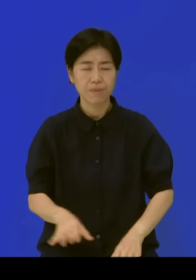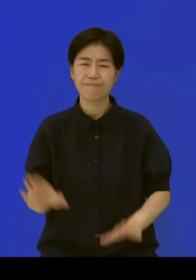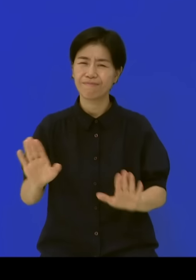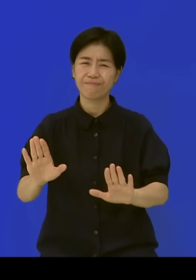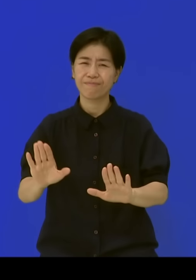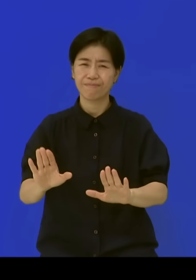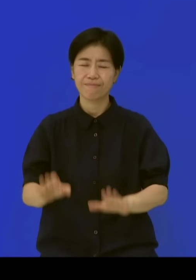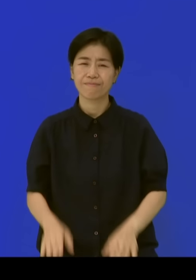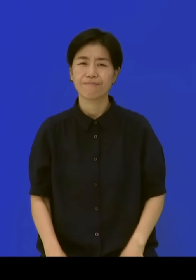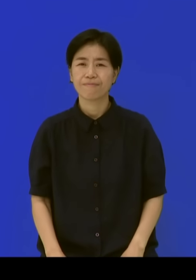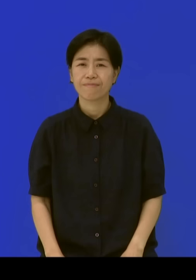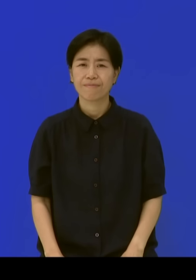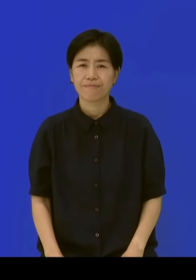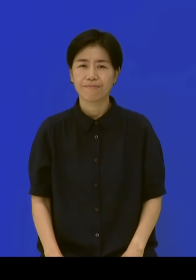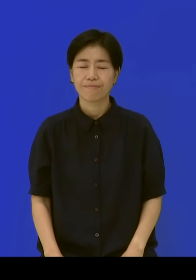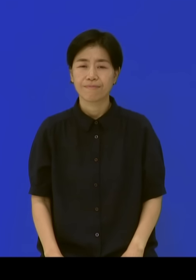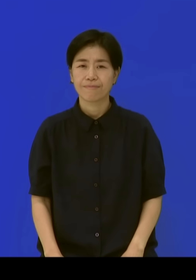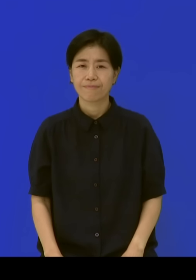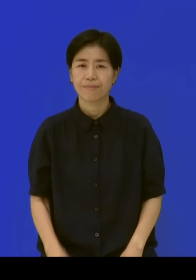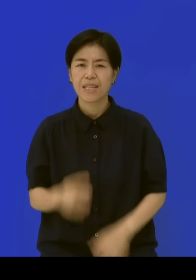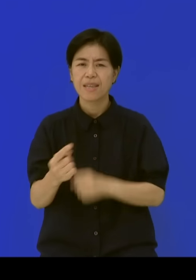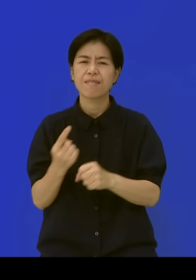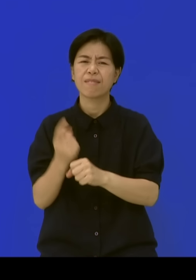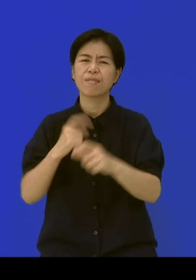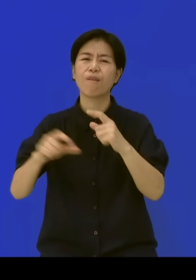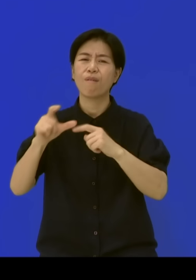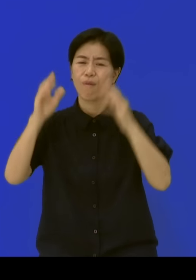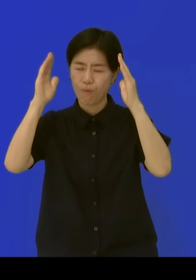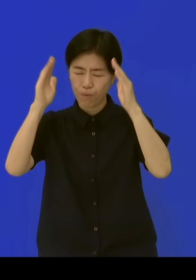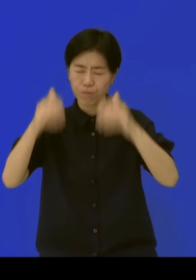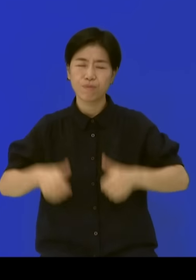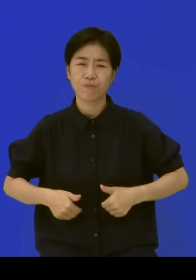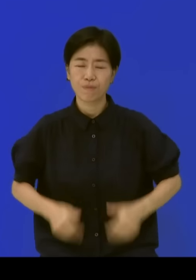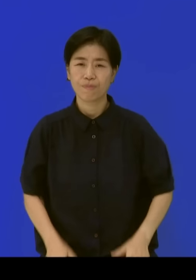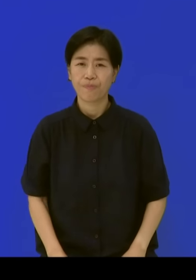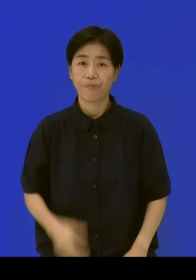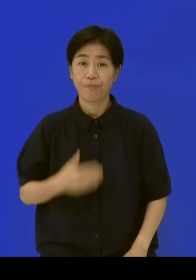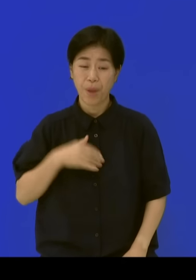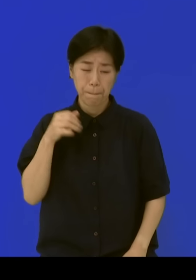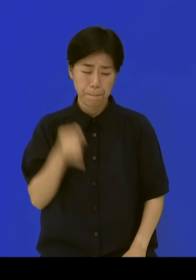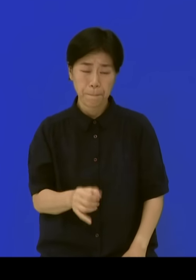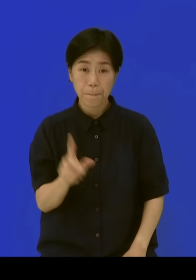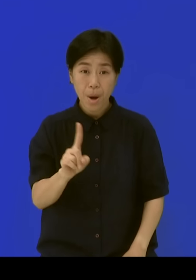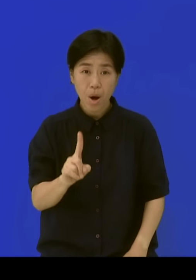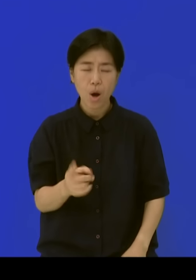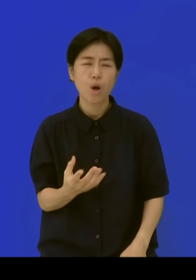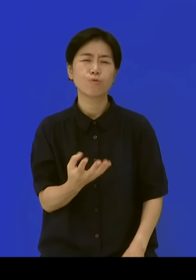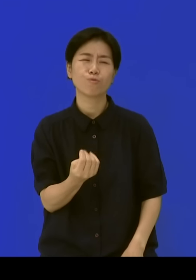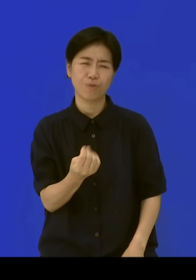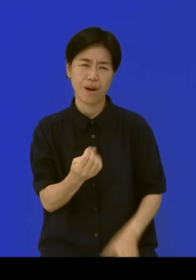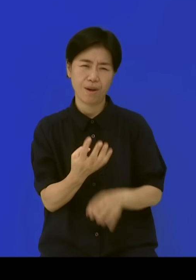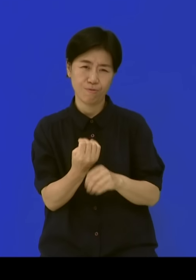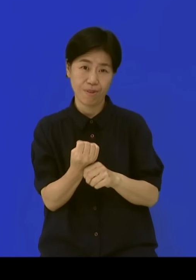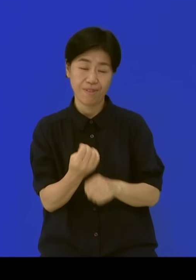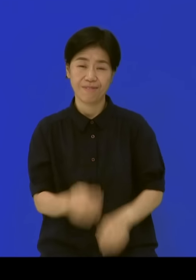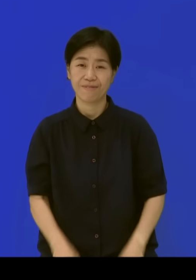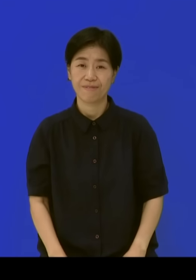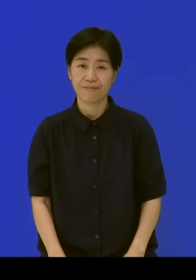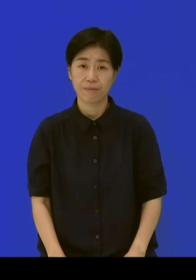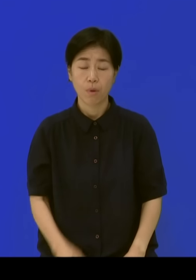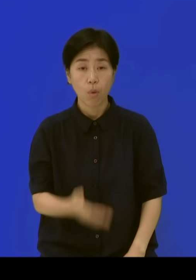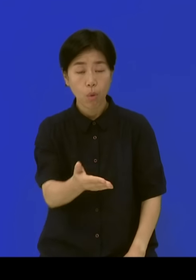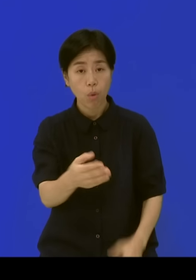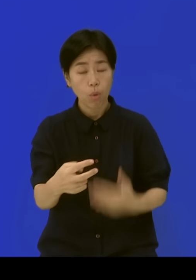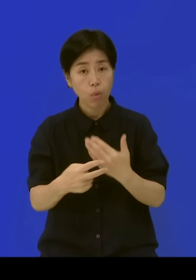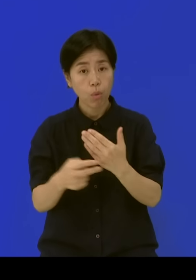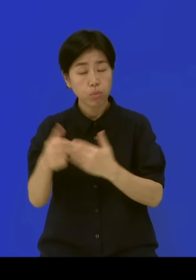했고요. 예. 시간이 어쨌든 제가 제일 못했던 과목이 수학이었습니다. 저도요. 네. 네네. 많은 분들 근데 공감하실 의대를 거라고